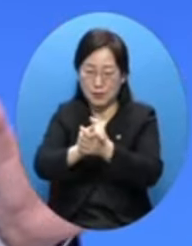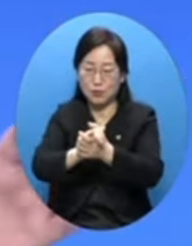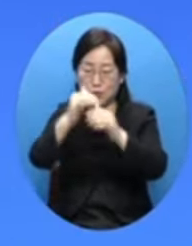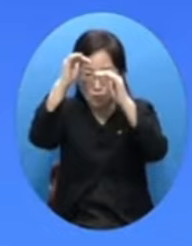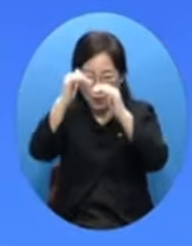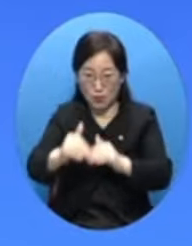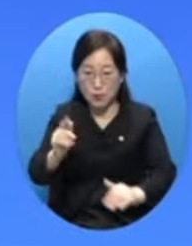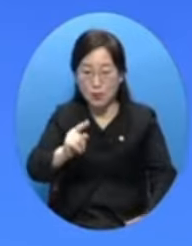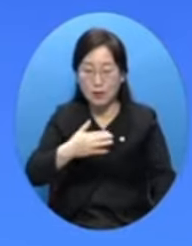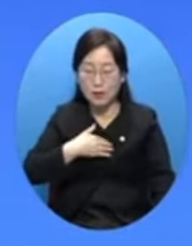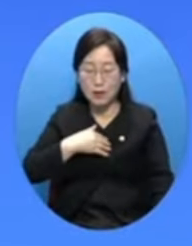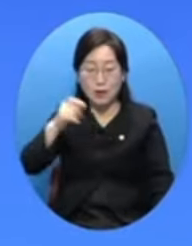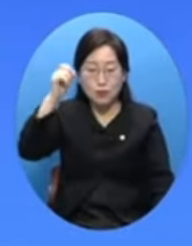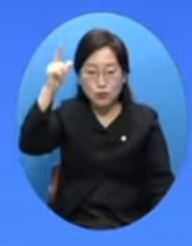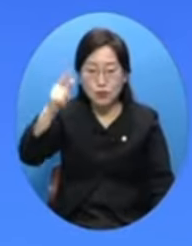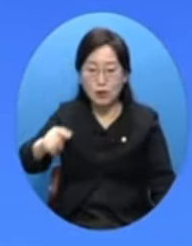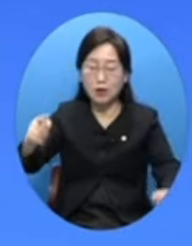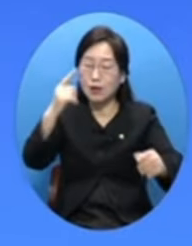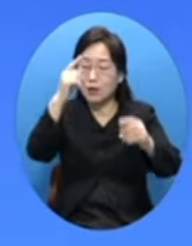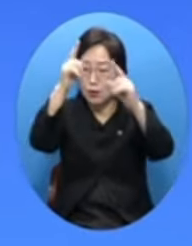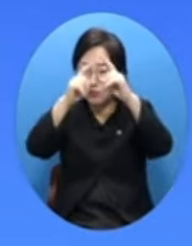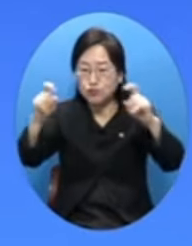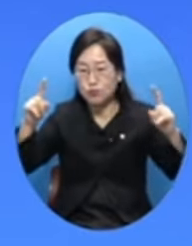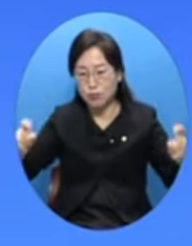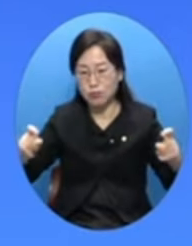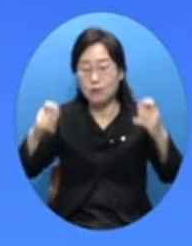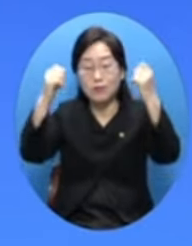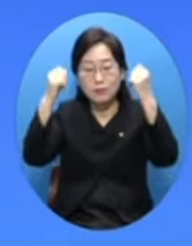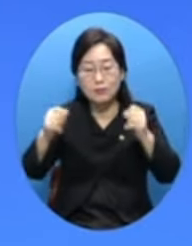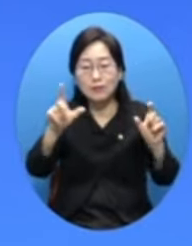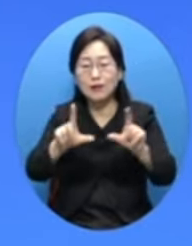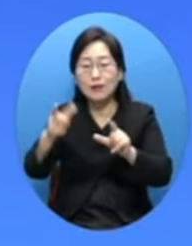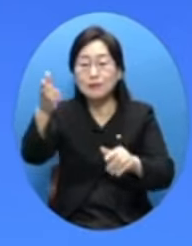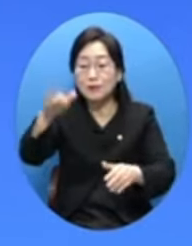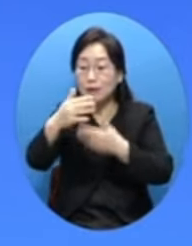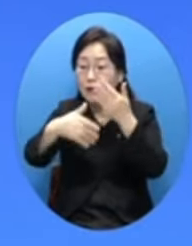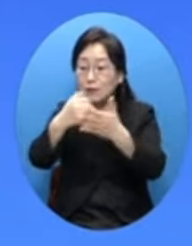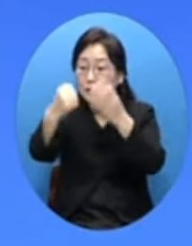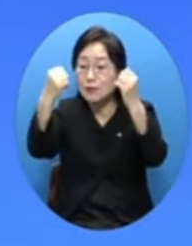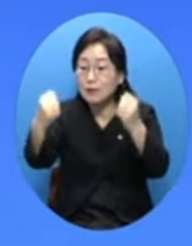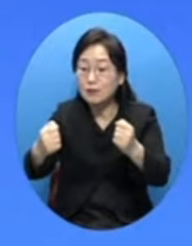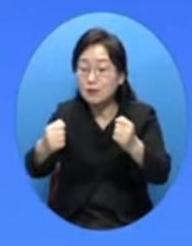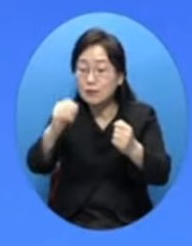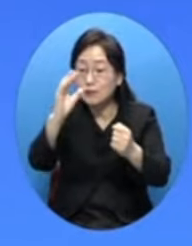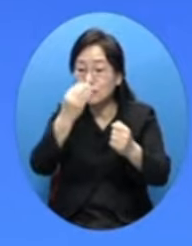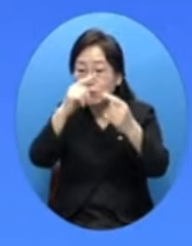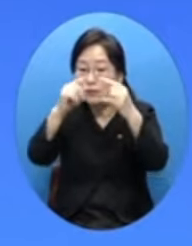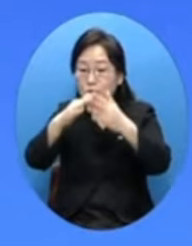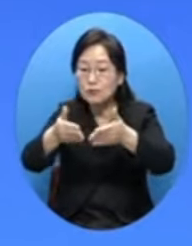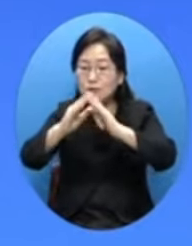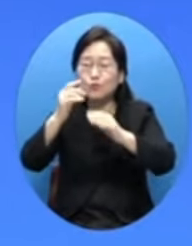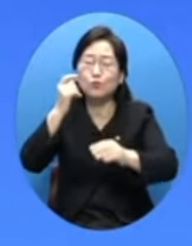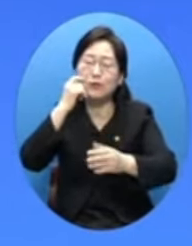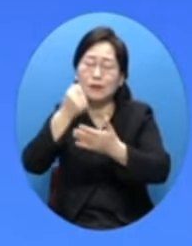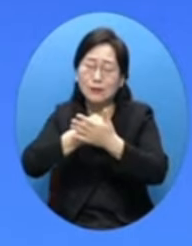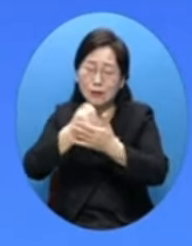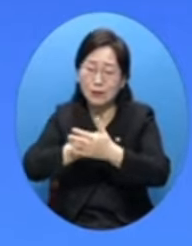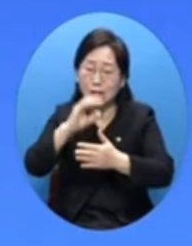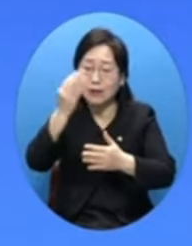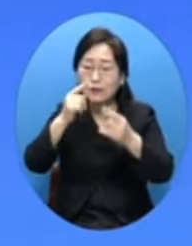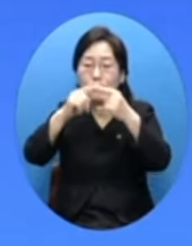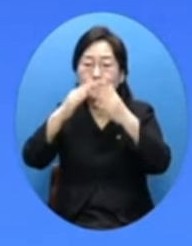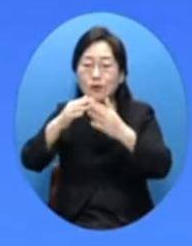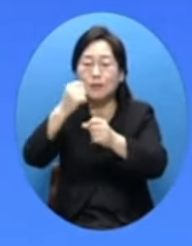훌륭한 궁궐에 머물면서 하나님의 계실 성전을 짓지 못한 것이 너무나 안타깝습니다 성전을 짓기